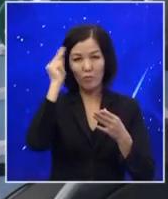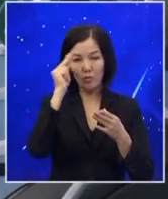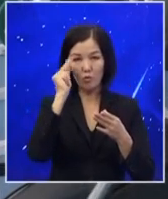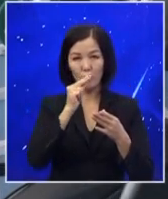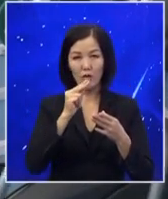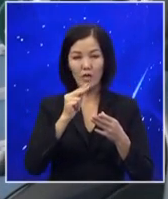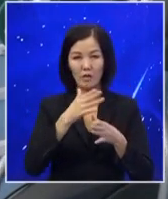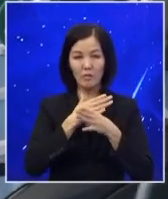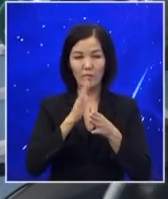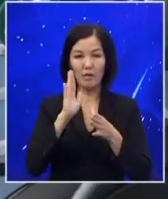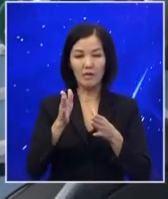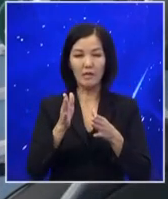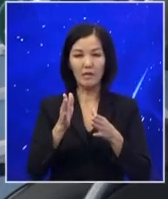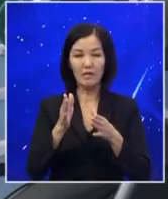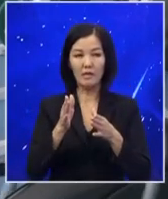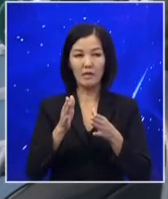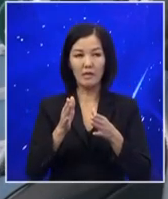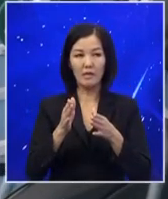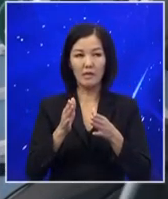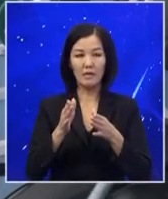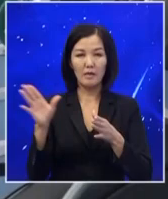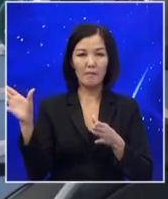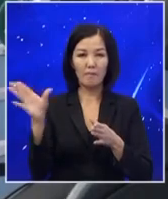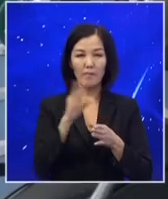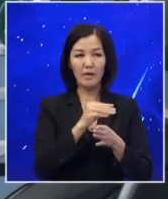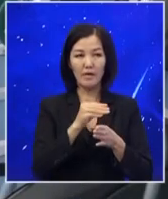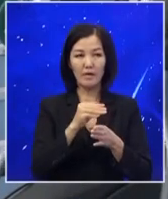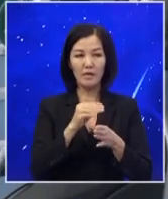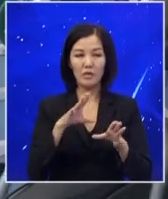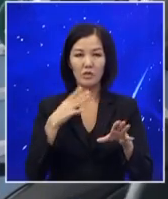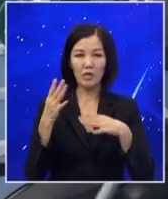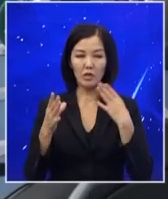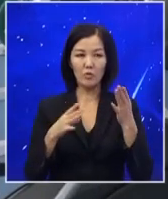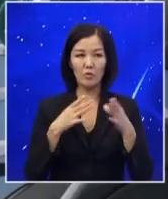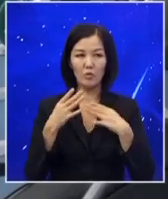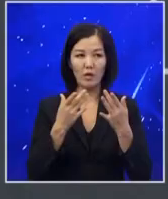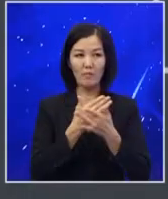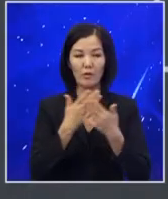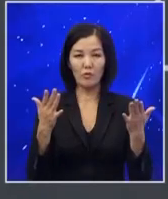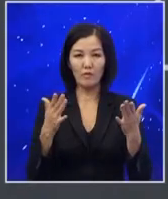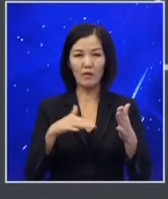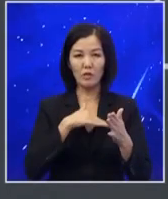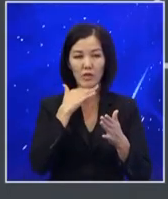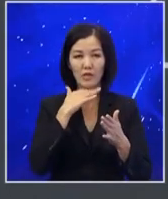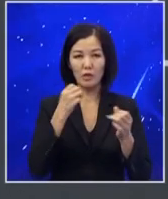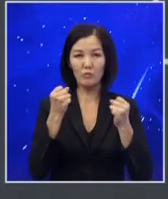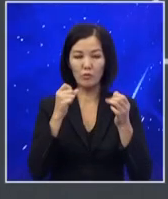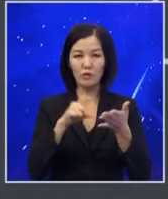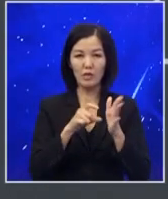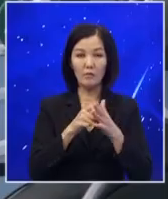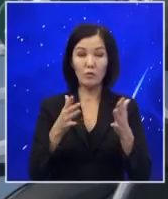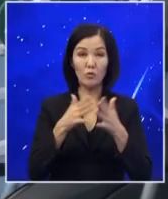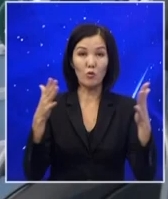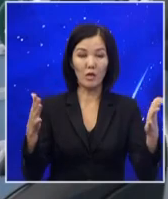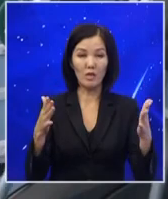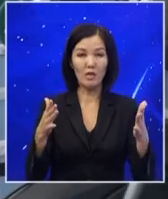етеді. Себебі бұл жерде барлық жаңа жаттығу құралдары жеткілікті. Жаңа спорт залымызда өте үлкен керемет